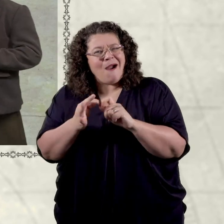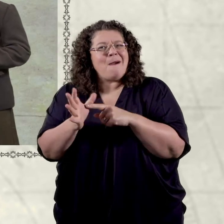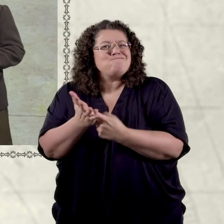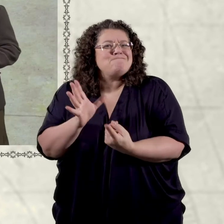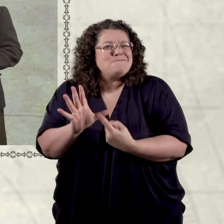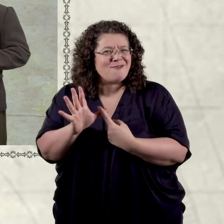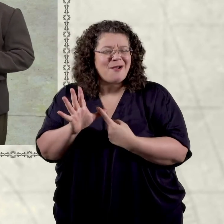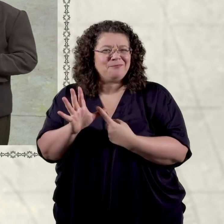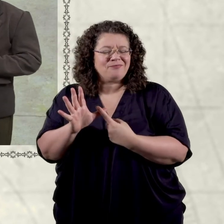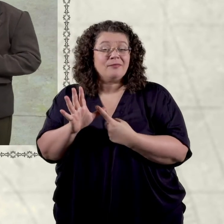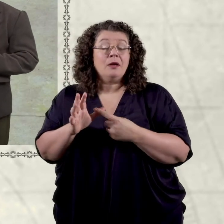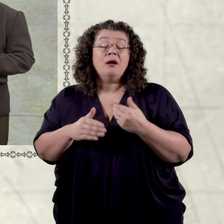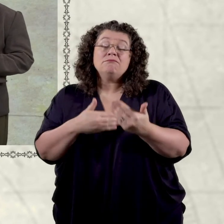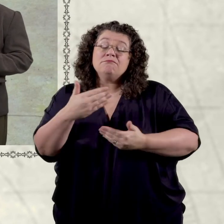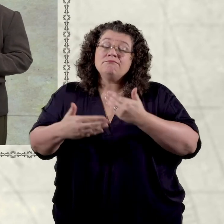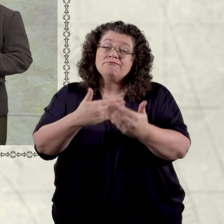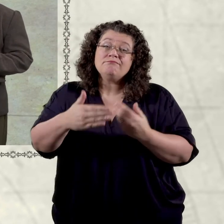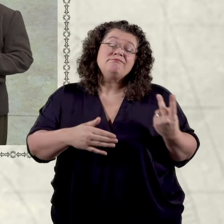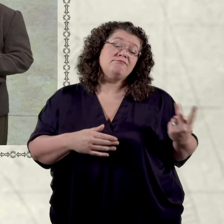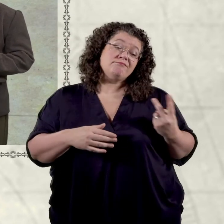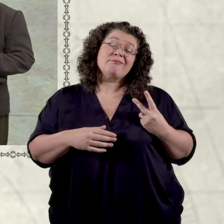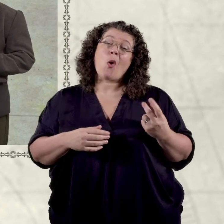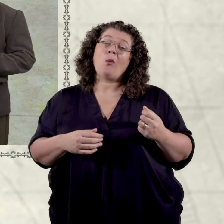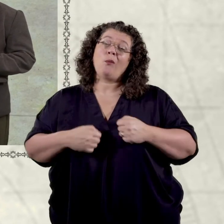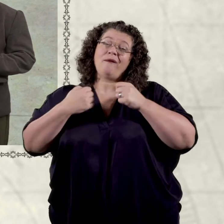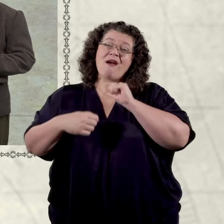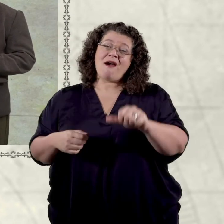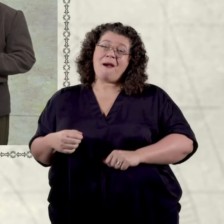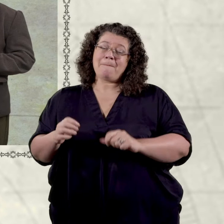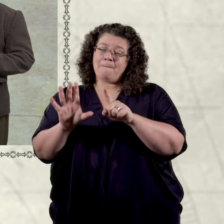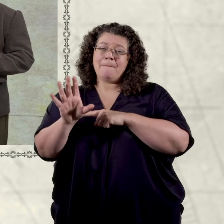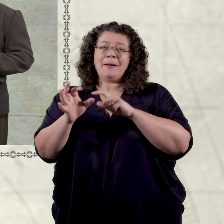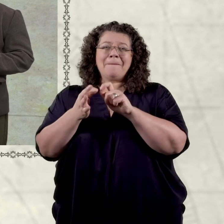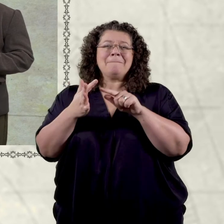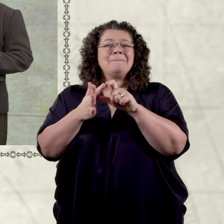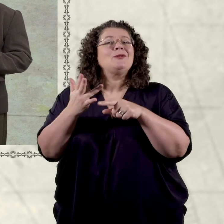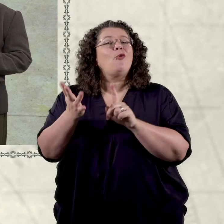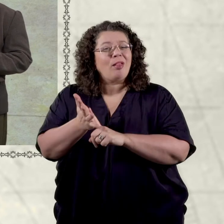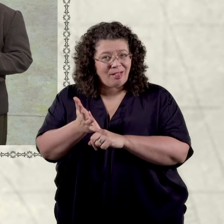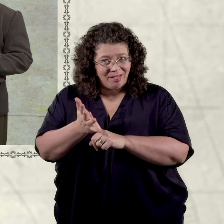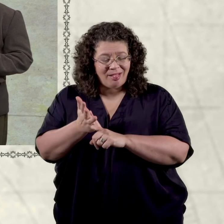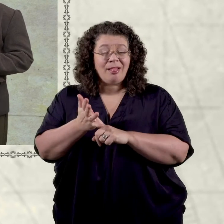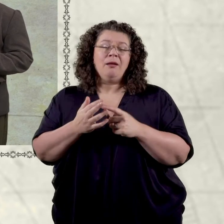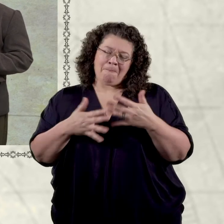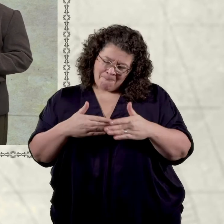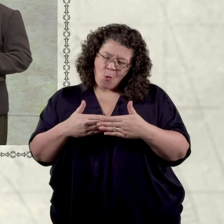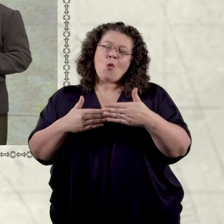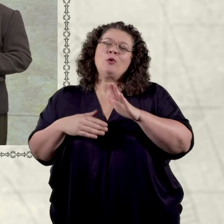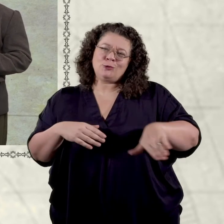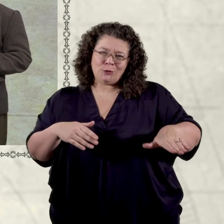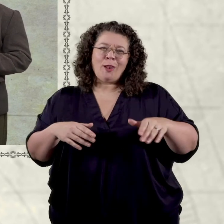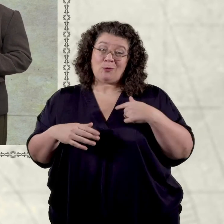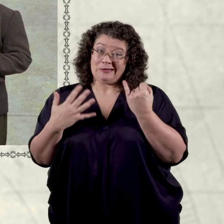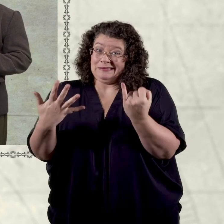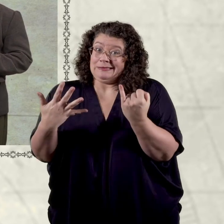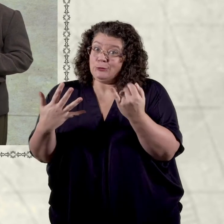Ymhen amser, mi sefydlodd Catherine a finna fferm yn hunain o'r enw y Bedol. Mi gason ni fwy o blant, gason ni